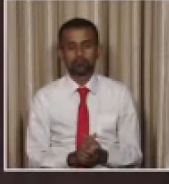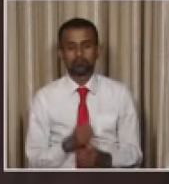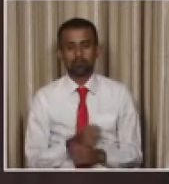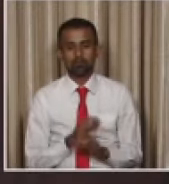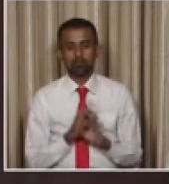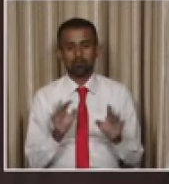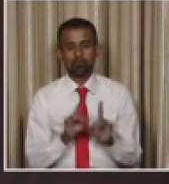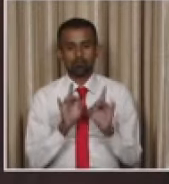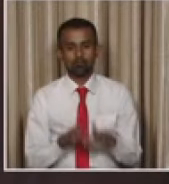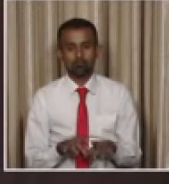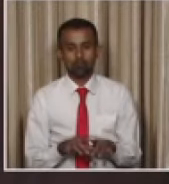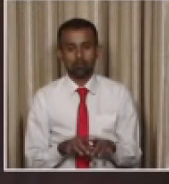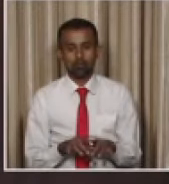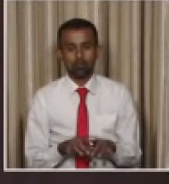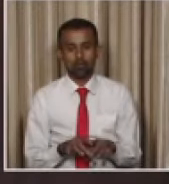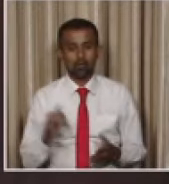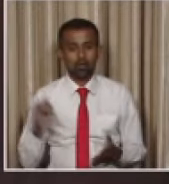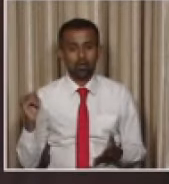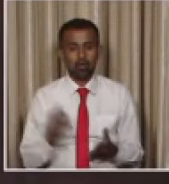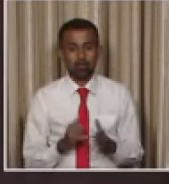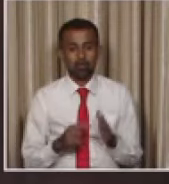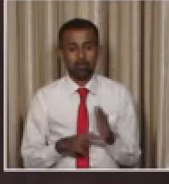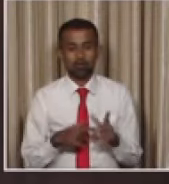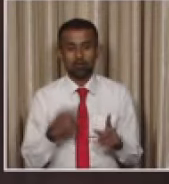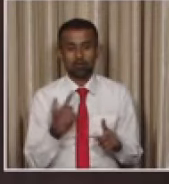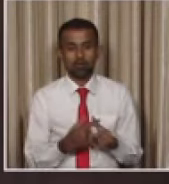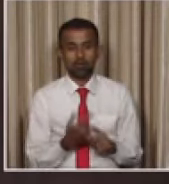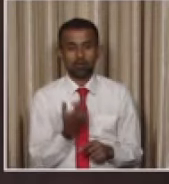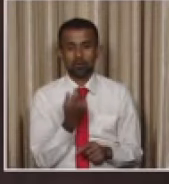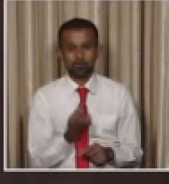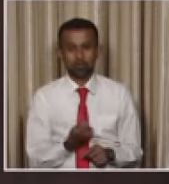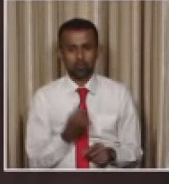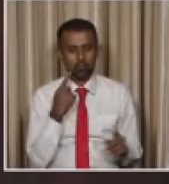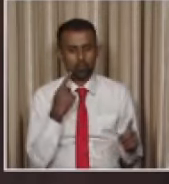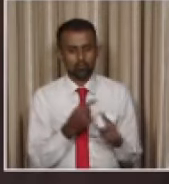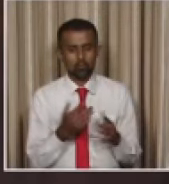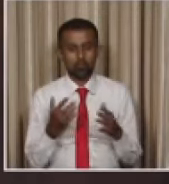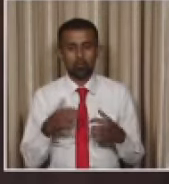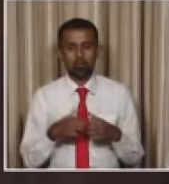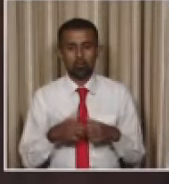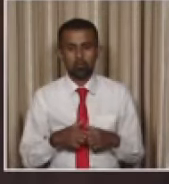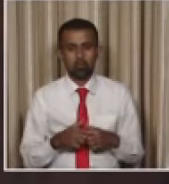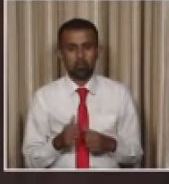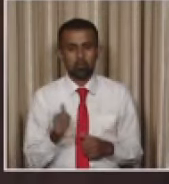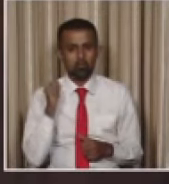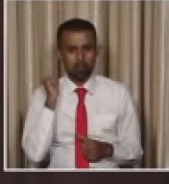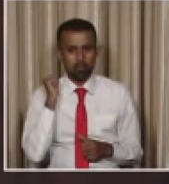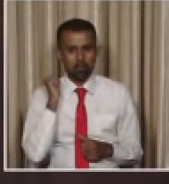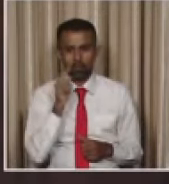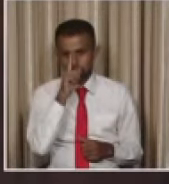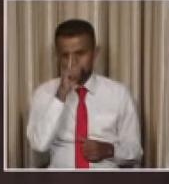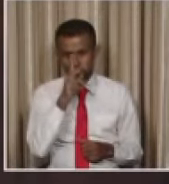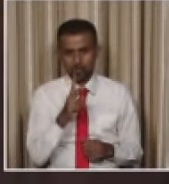Gasatnivedani Anua Apagamana Bada Agirim Samando Dinatati. Then මේ සම්බන්ධව විශාල අර්බුදයක් ආව පහු ගියා සති